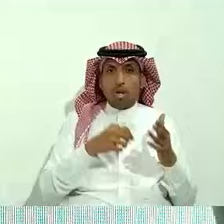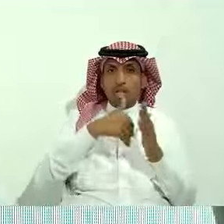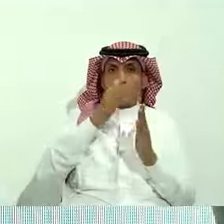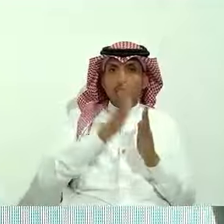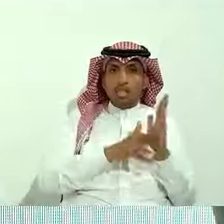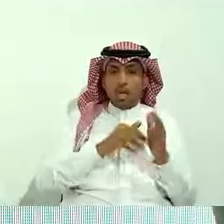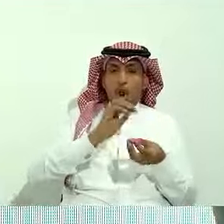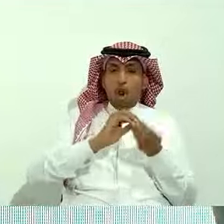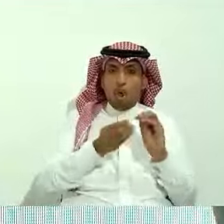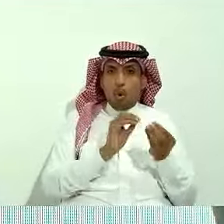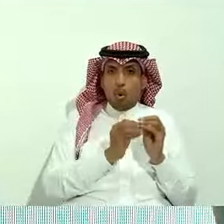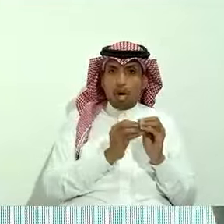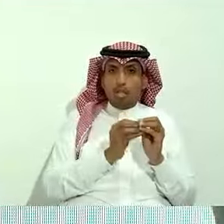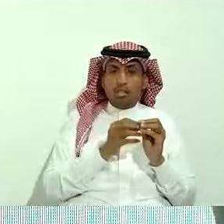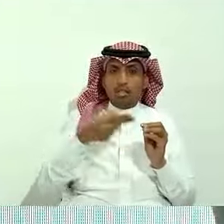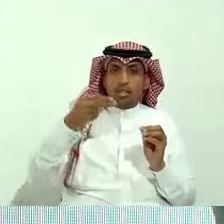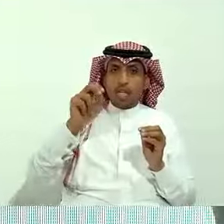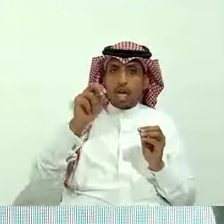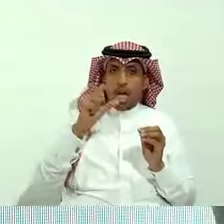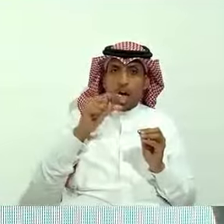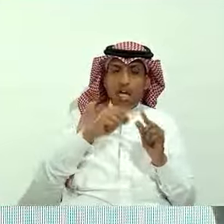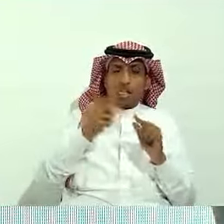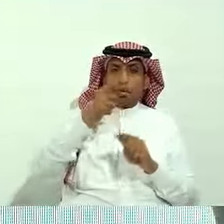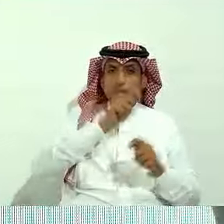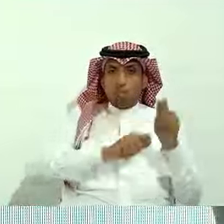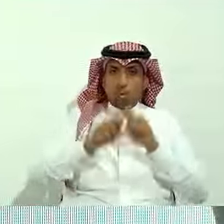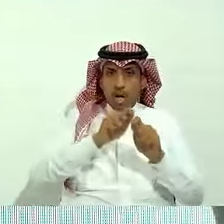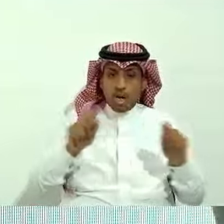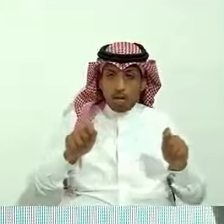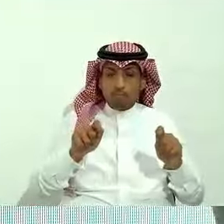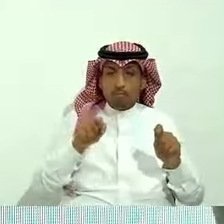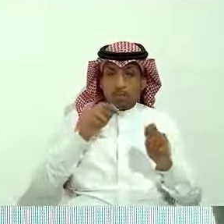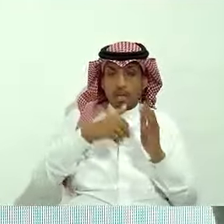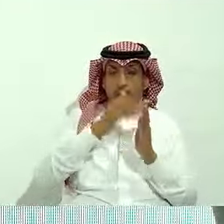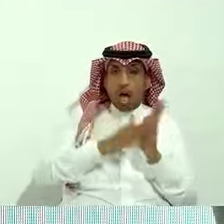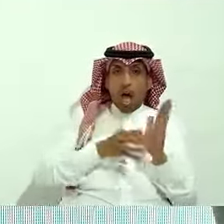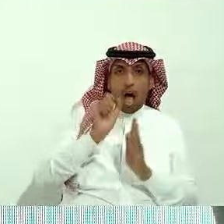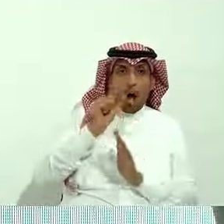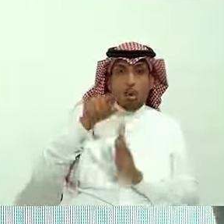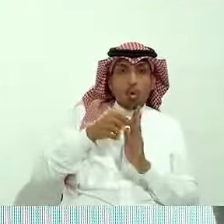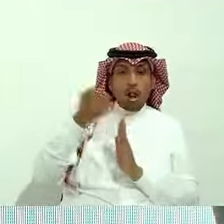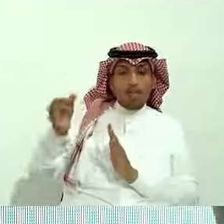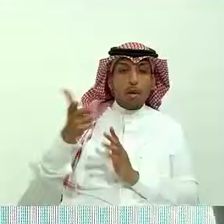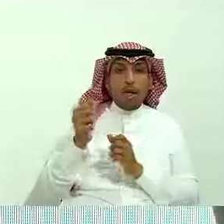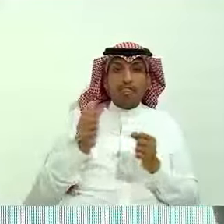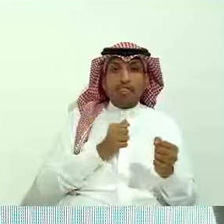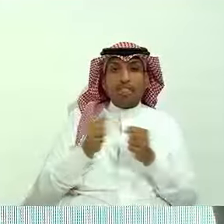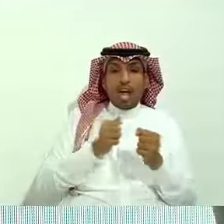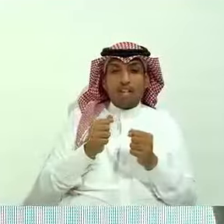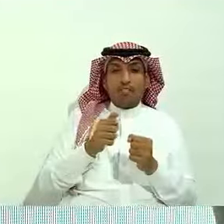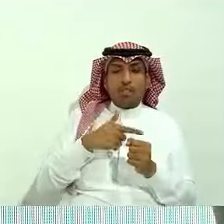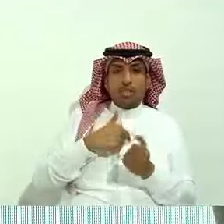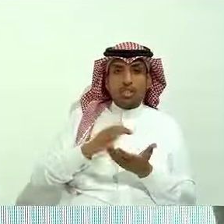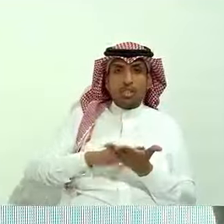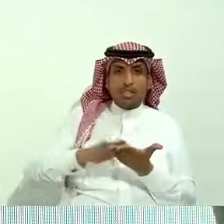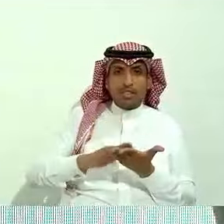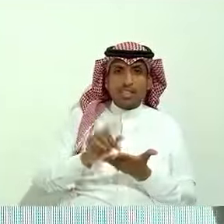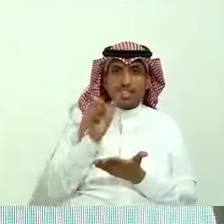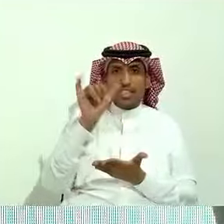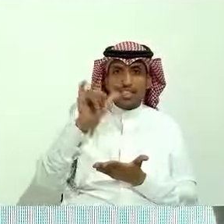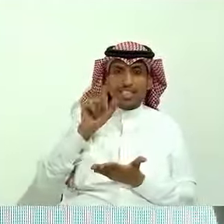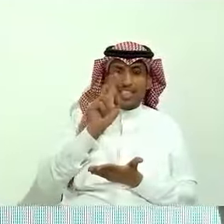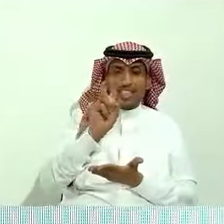بالعقد والربط. الصباغة هذه كانت في منطقة الطائف ويستخدمون فيها النيلة، صبغة الأنديق